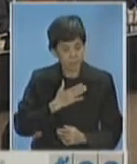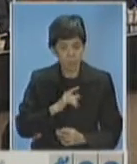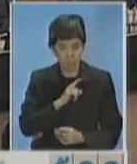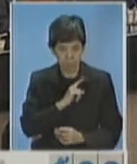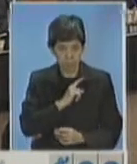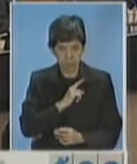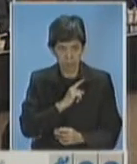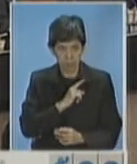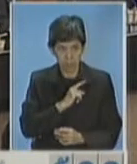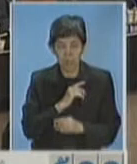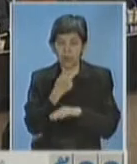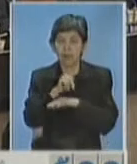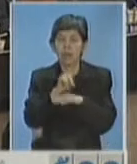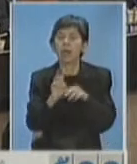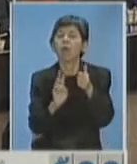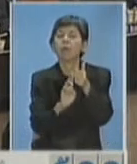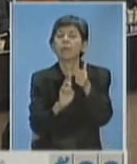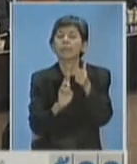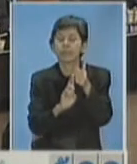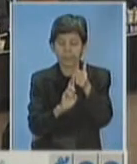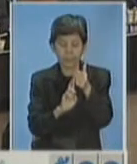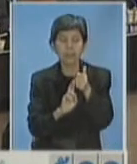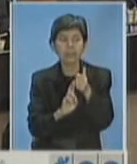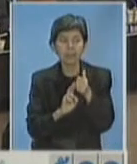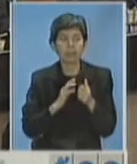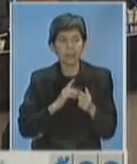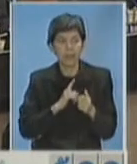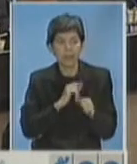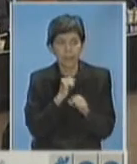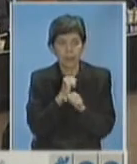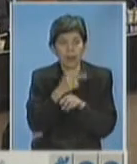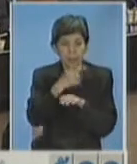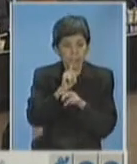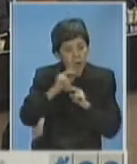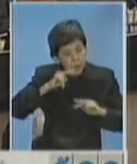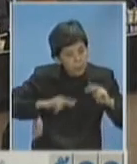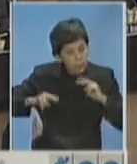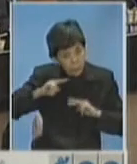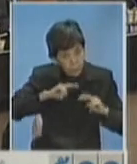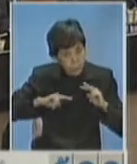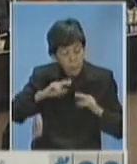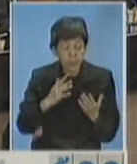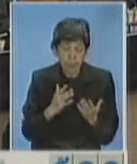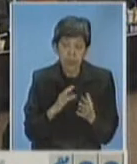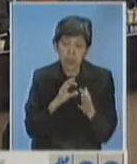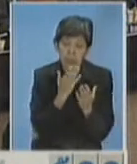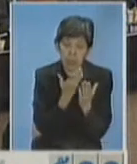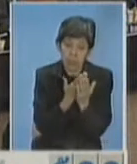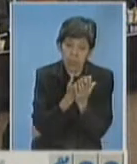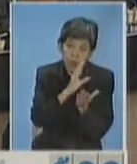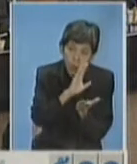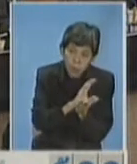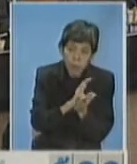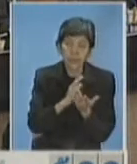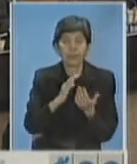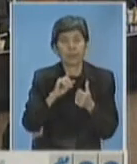ที่เป็นรองประธานนะครับแล้วก็ได้ทำหน้าที่เป็นประธานผู้พิจารณาไม่ว่าจะเป็นเรื่องของงบประมาณในเรื่องของ